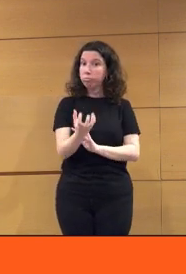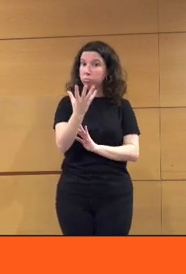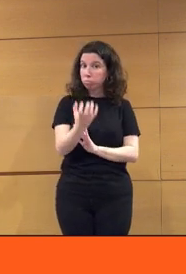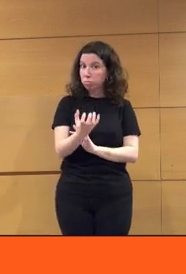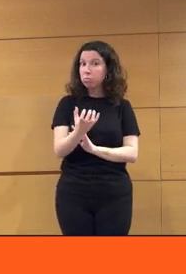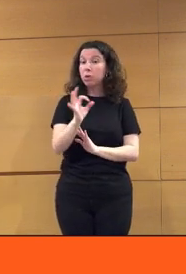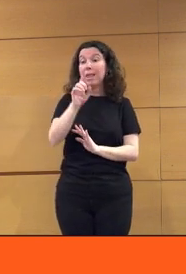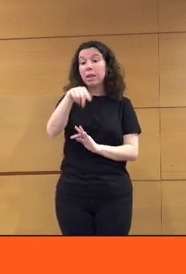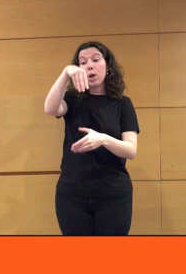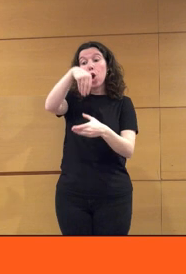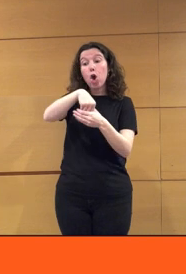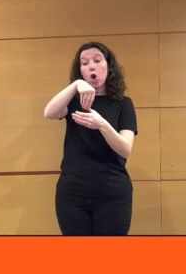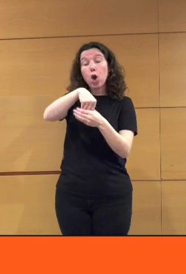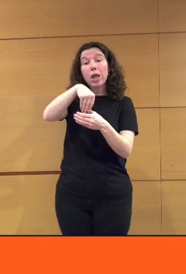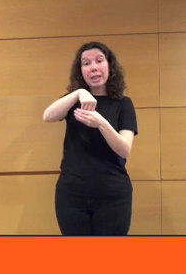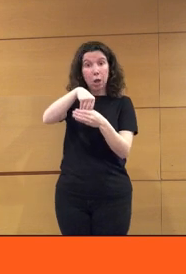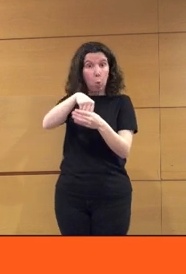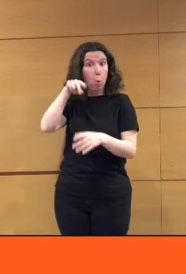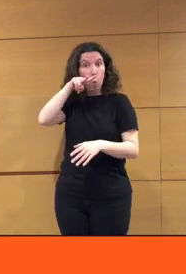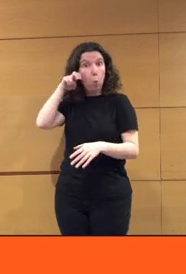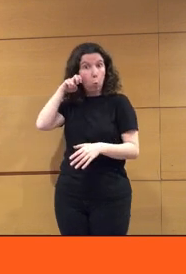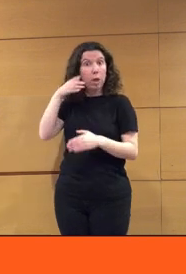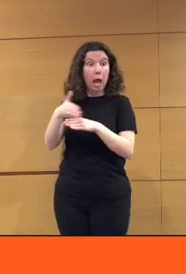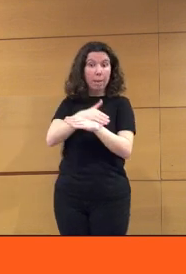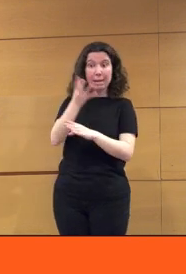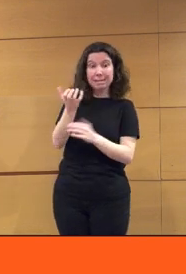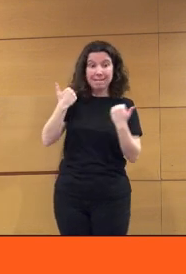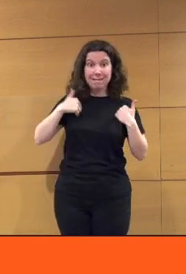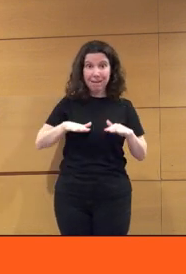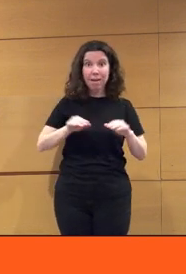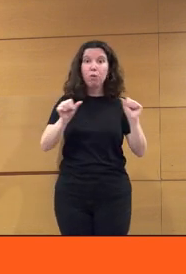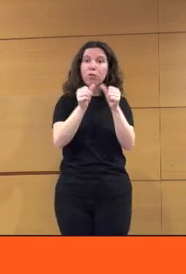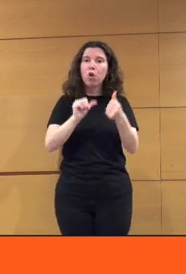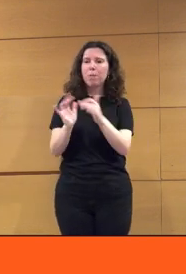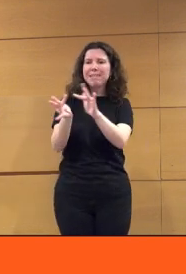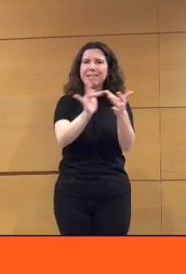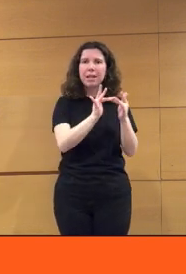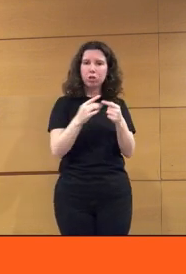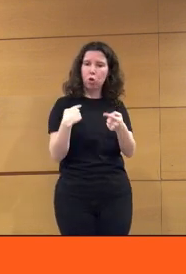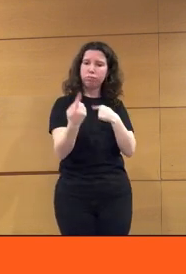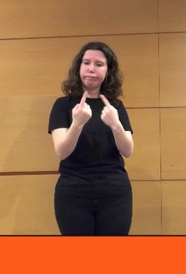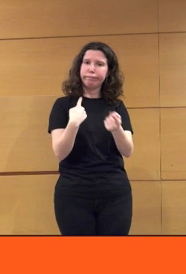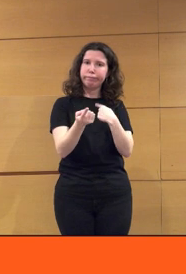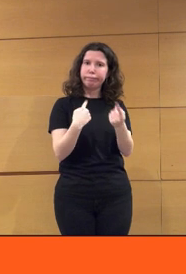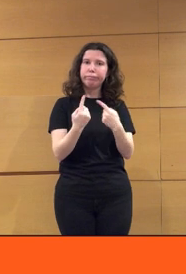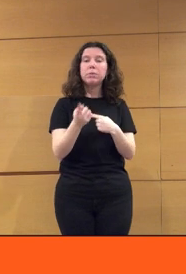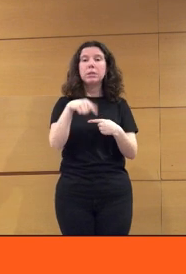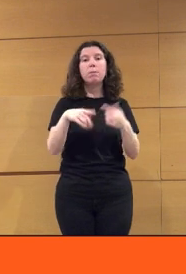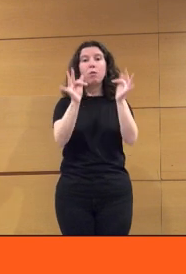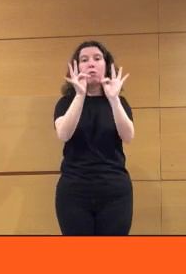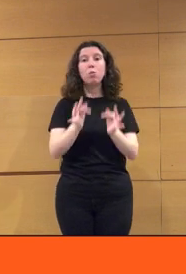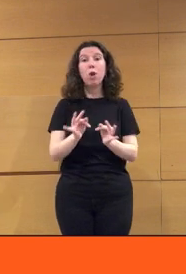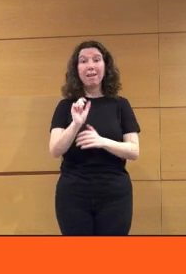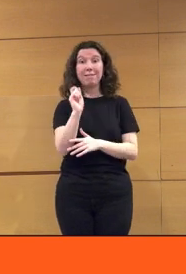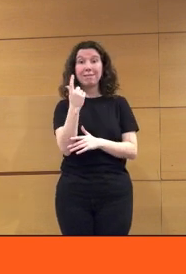continguts multimèdia pregravats de base temporal, les formes d'interacció bidireccional, el tractament de formularis digitals